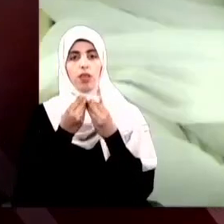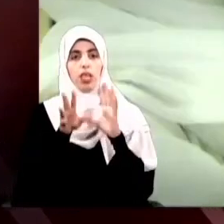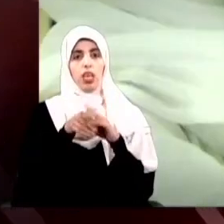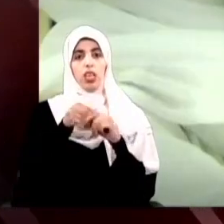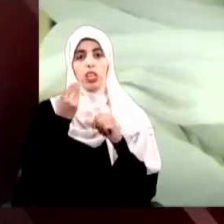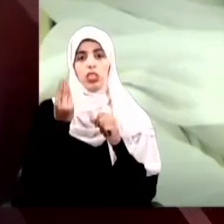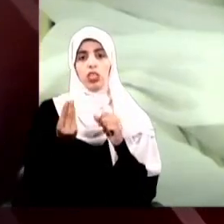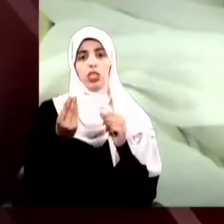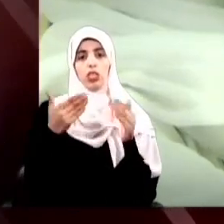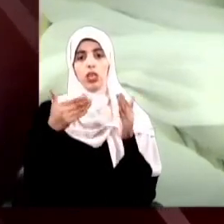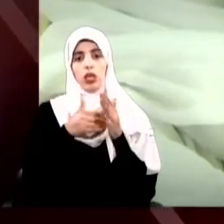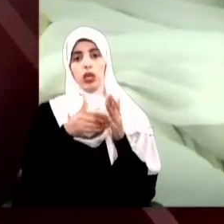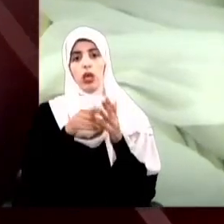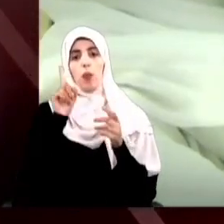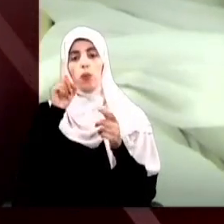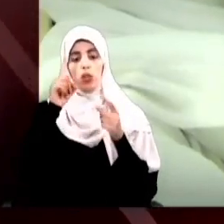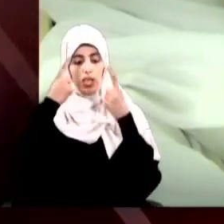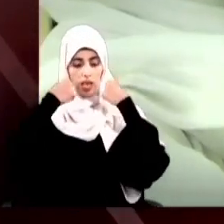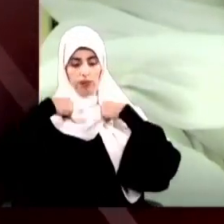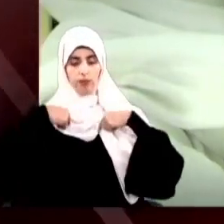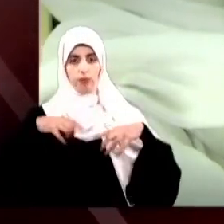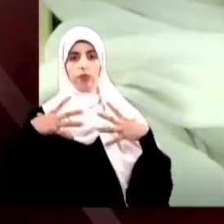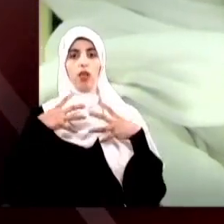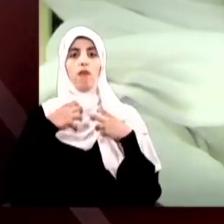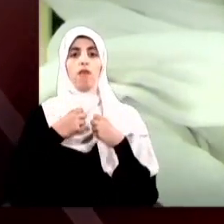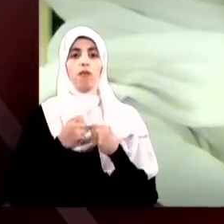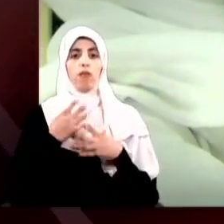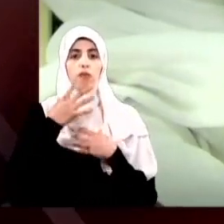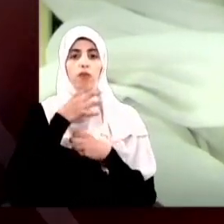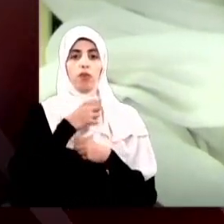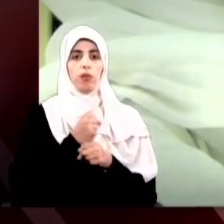فيما بعد البروتين الشوكي، مما يؤدي إلى